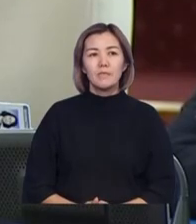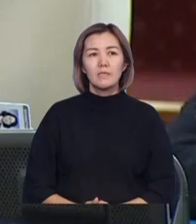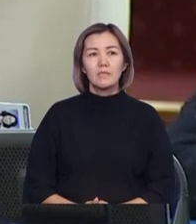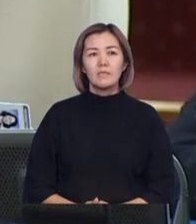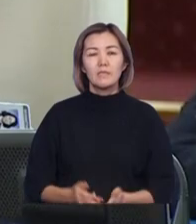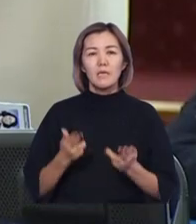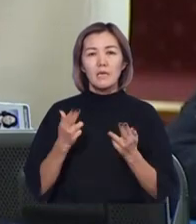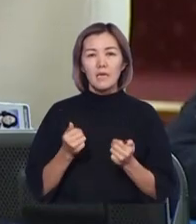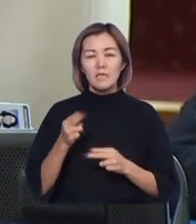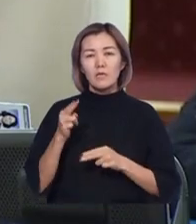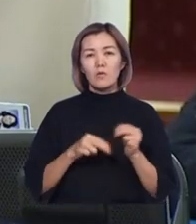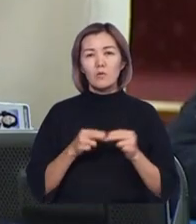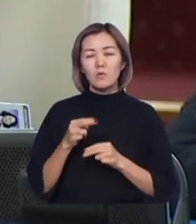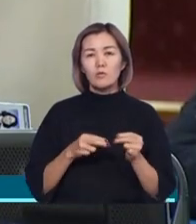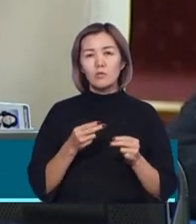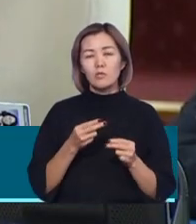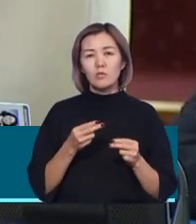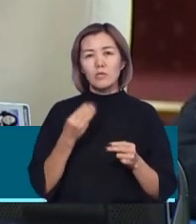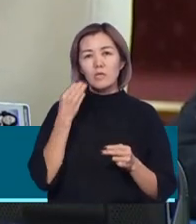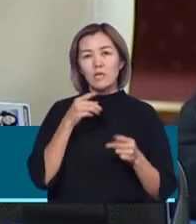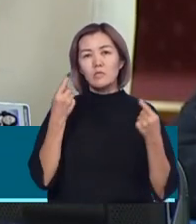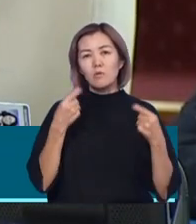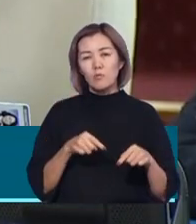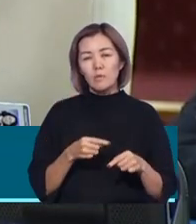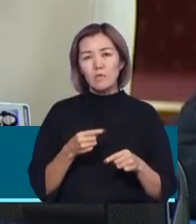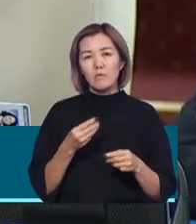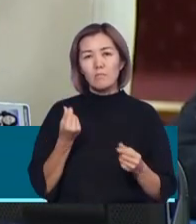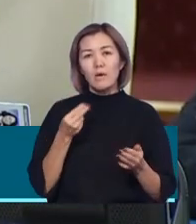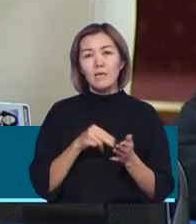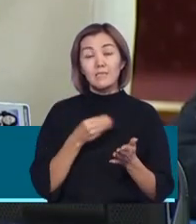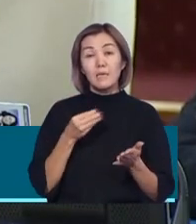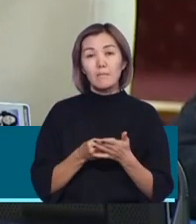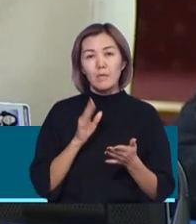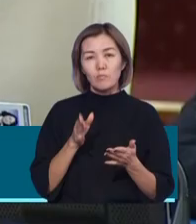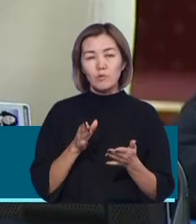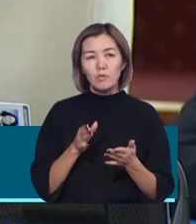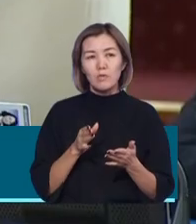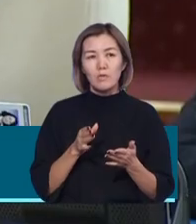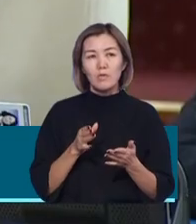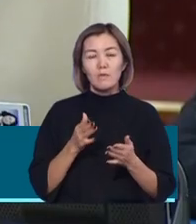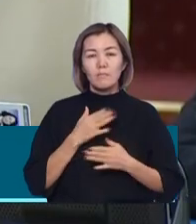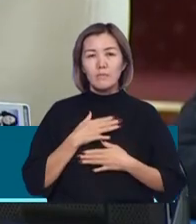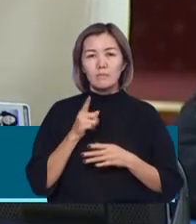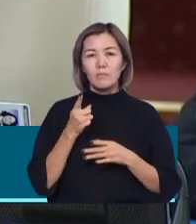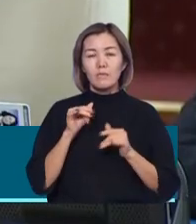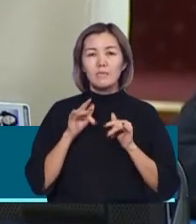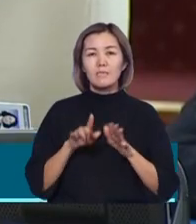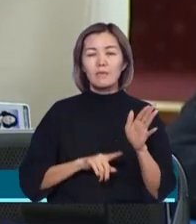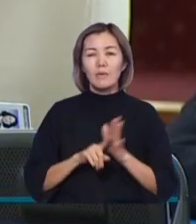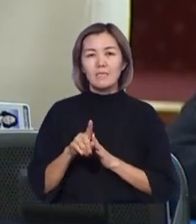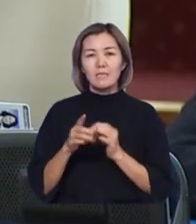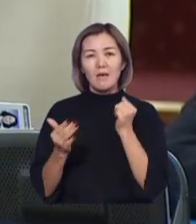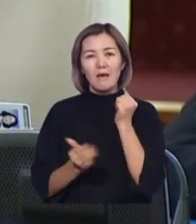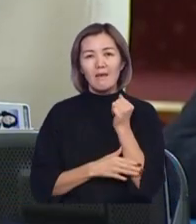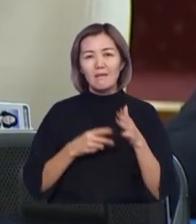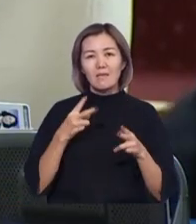Әрине, мұндайда құрылыстың сапасы төмендейді, бағасы қымбаттайды. Біз бір істі бастасақ, оны соңына